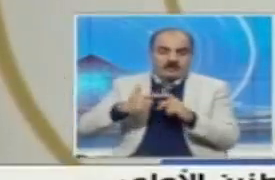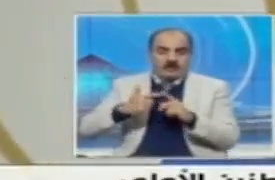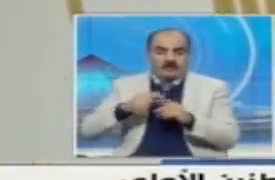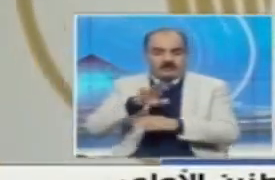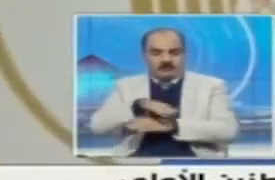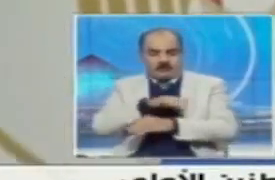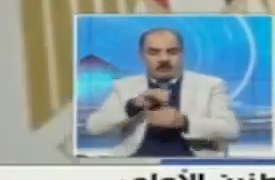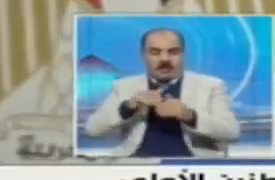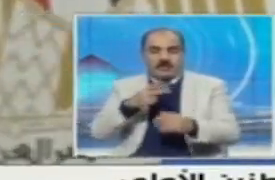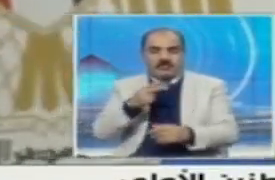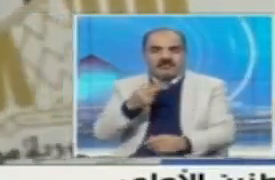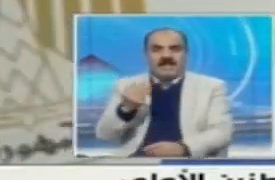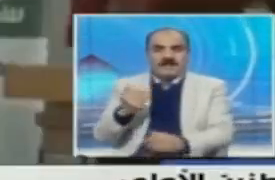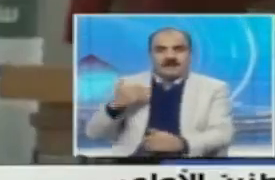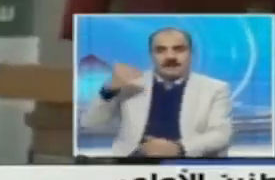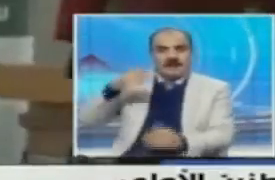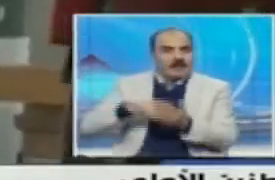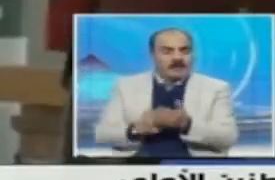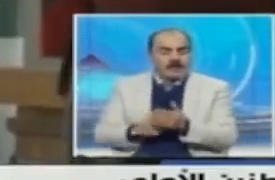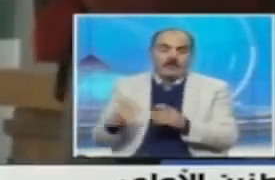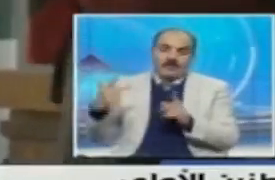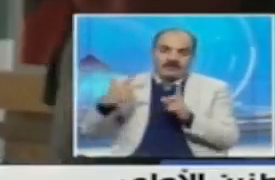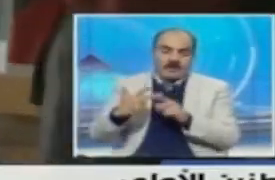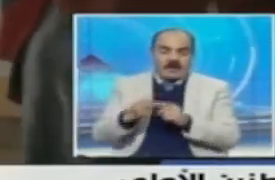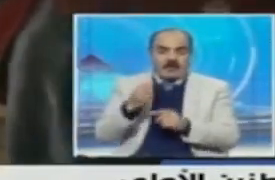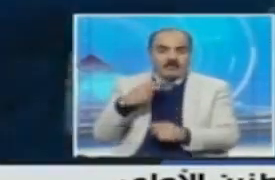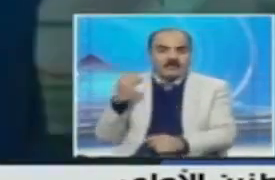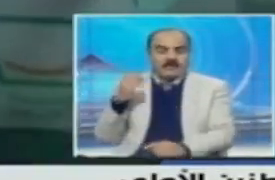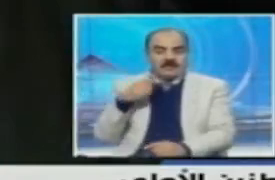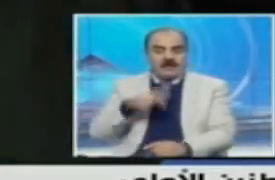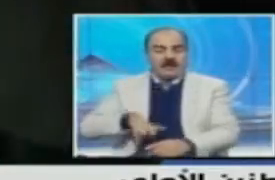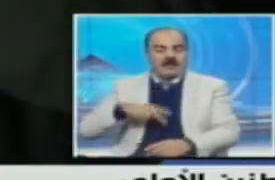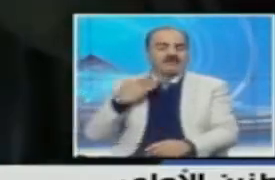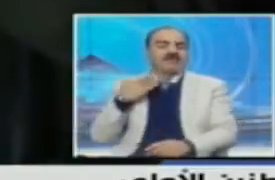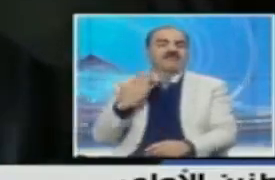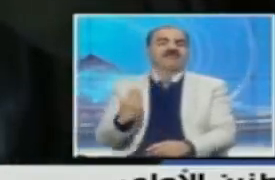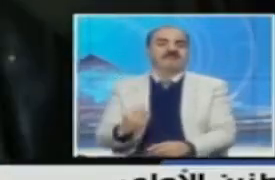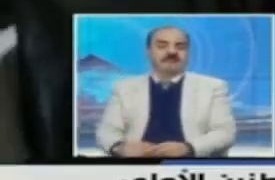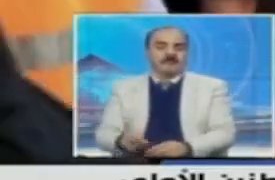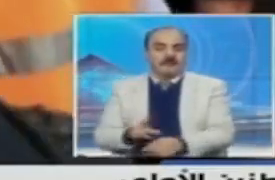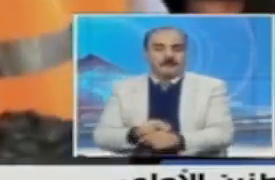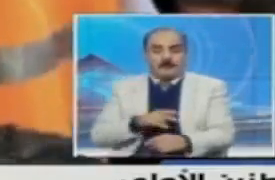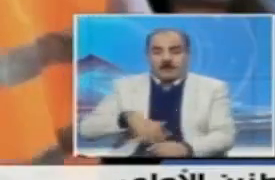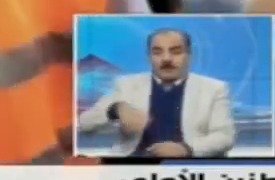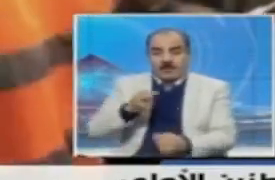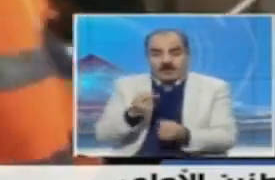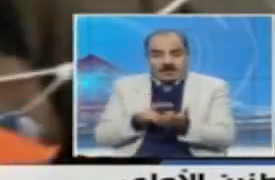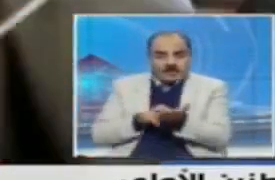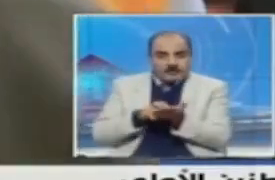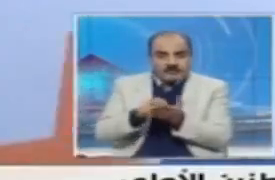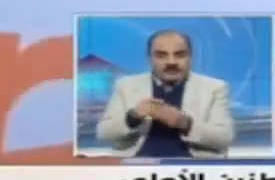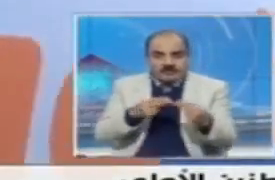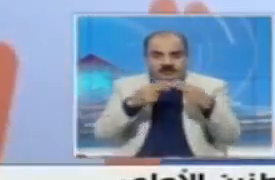استراتيجية مصر 2030 إلى جانب المبادرة الرئاسية حياة كريمة. محاور تعد المحرك الأساسي